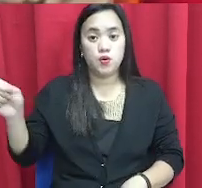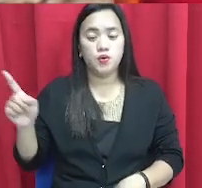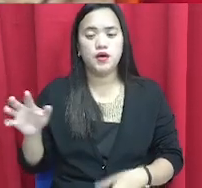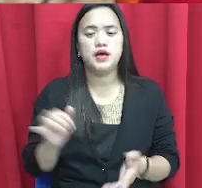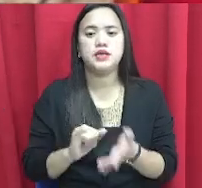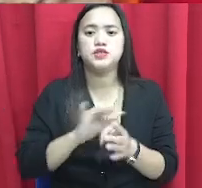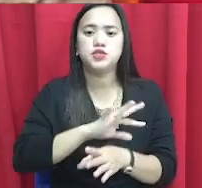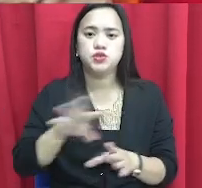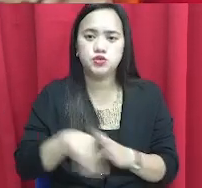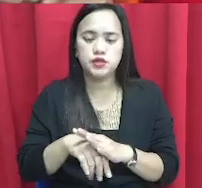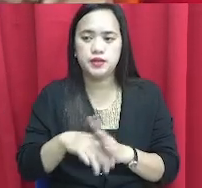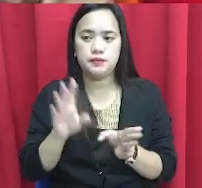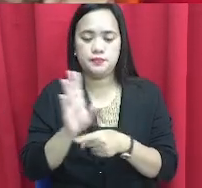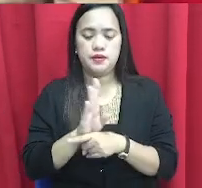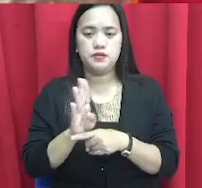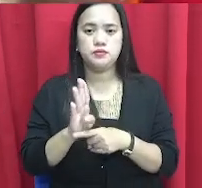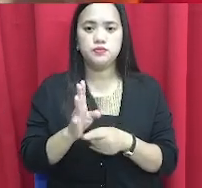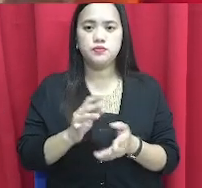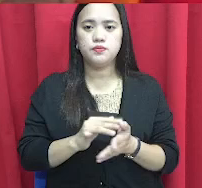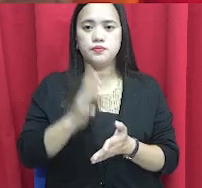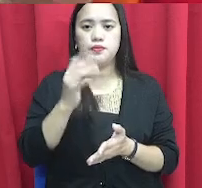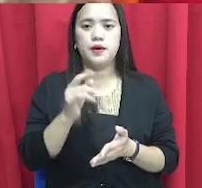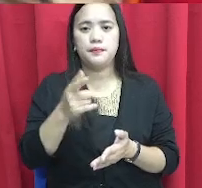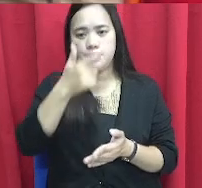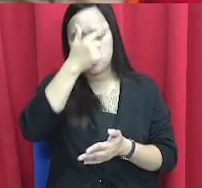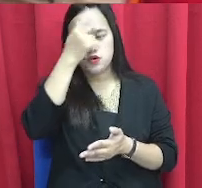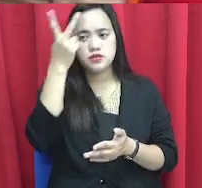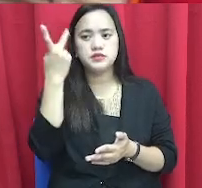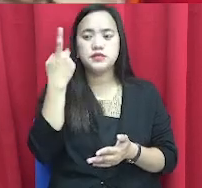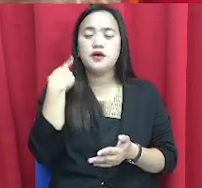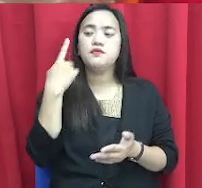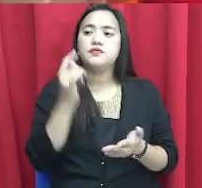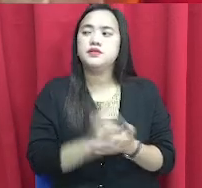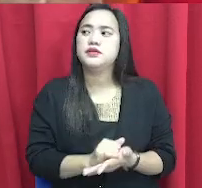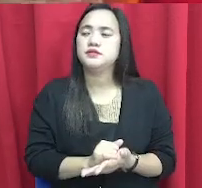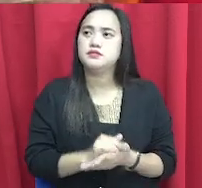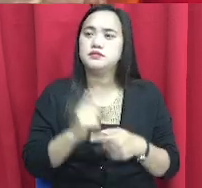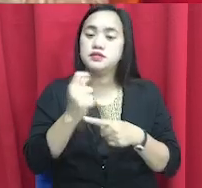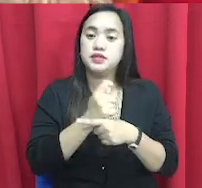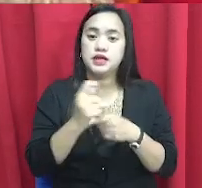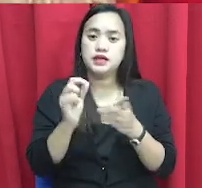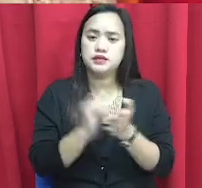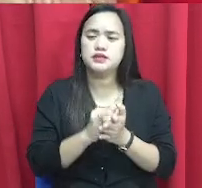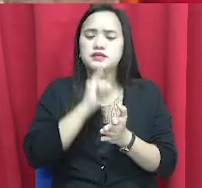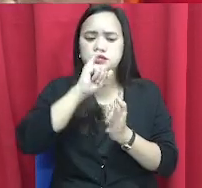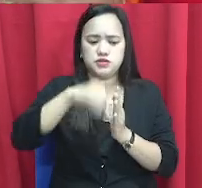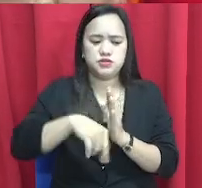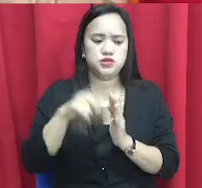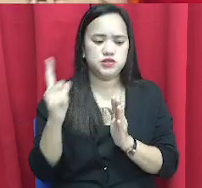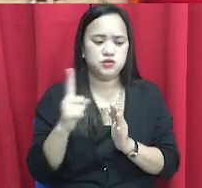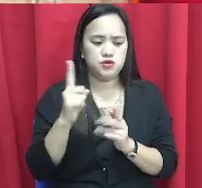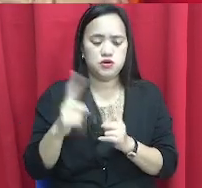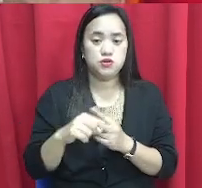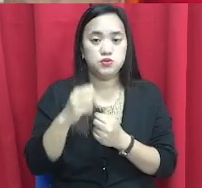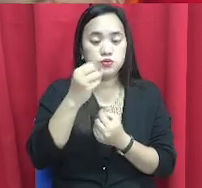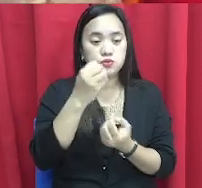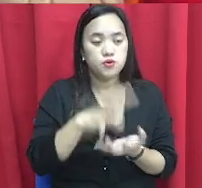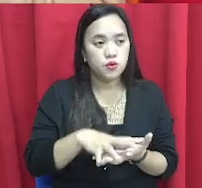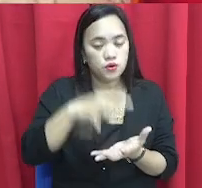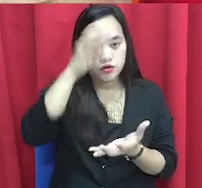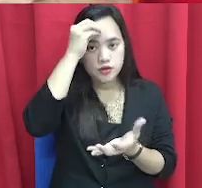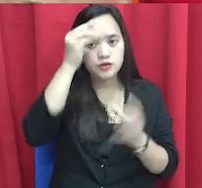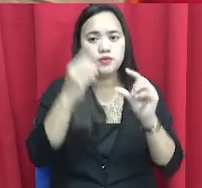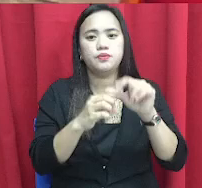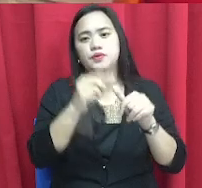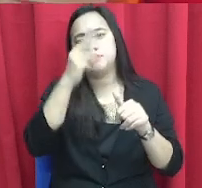mag-join sa summer balikatan Bakit kasi nandoon yung training na kung saan hindi lamang sila matututo ng salita